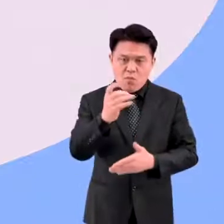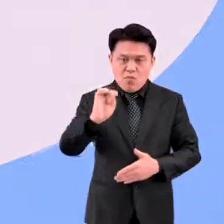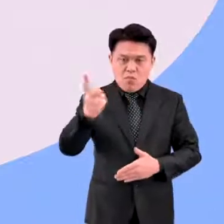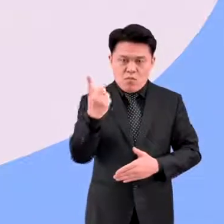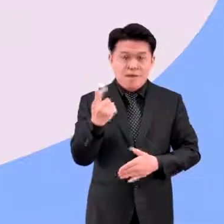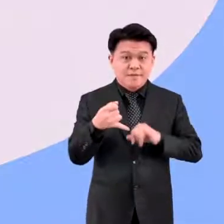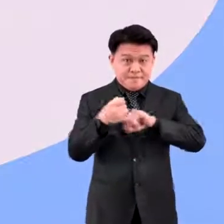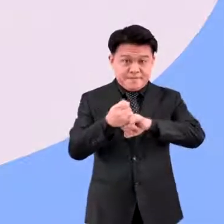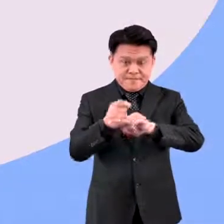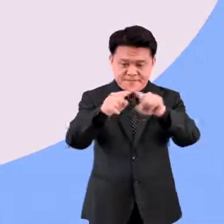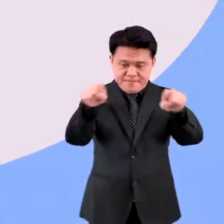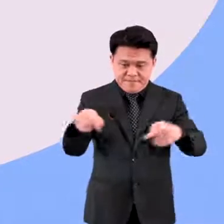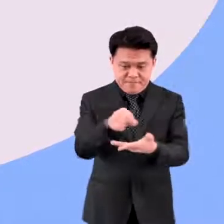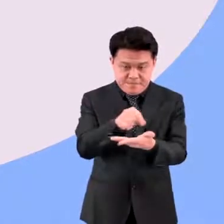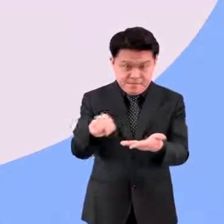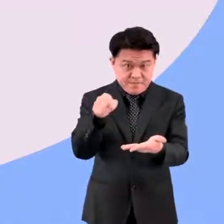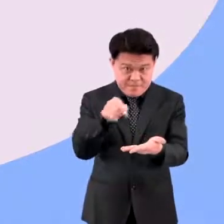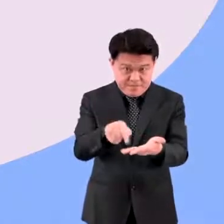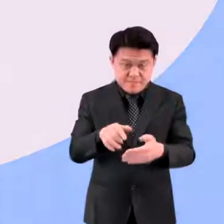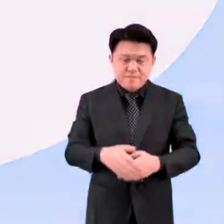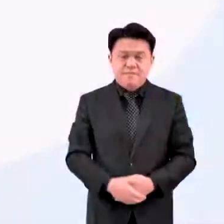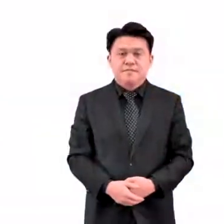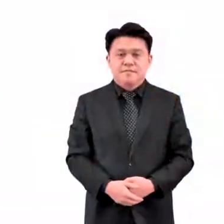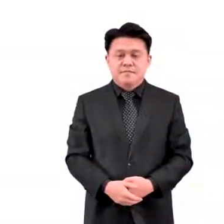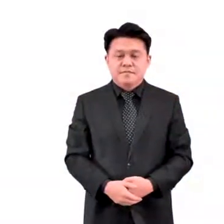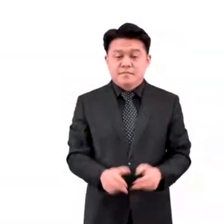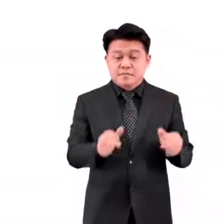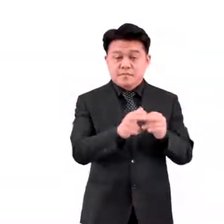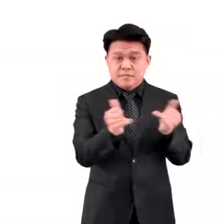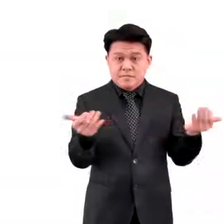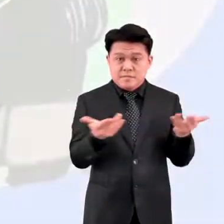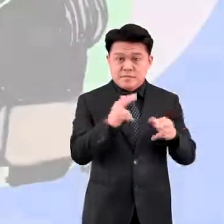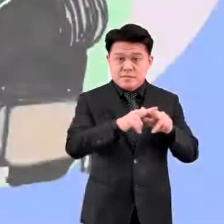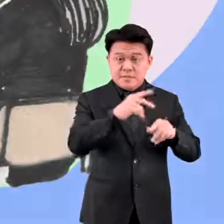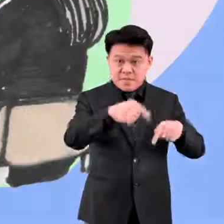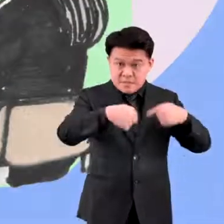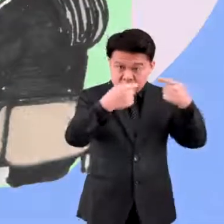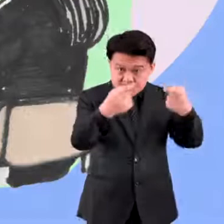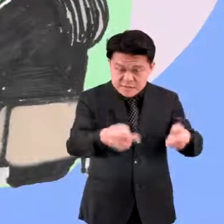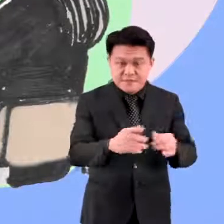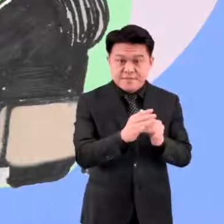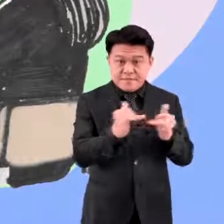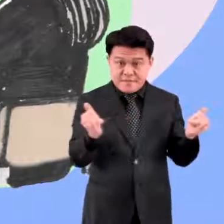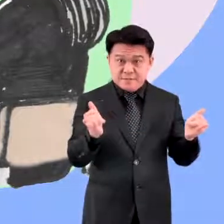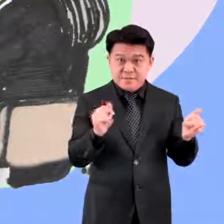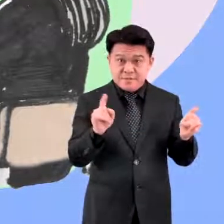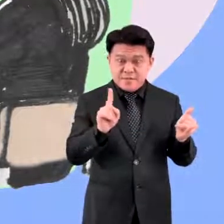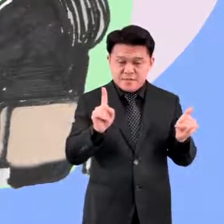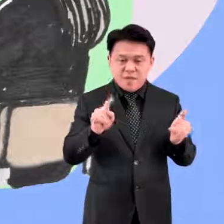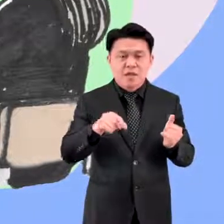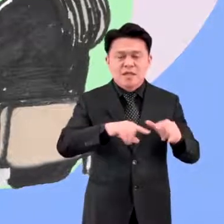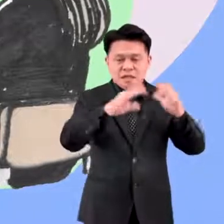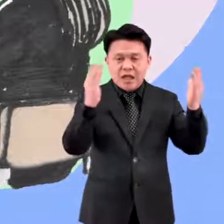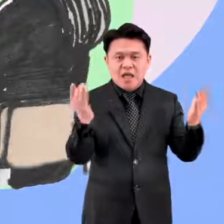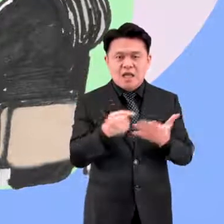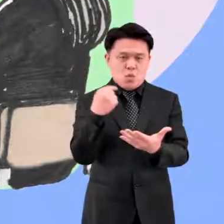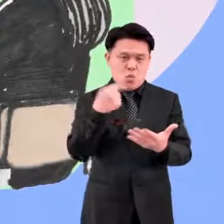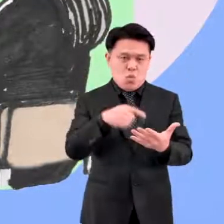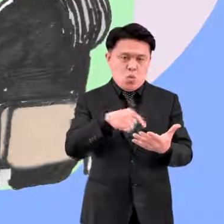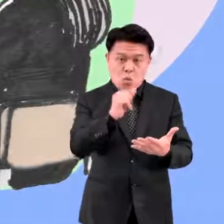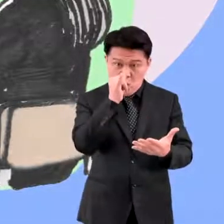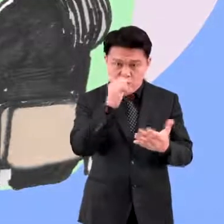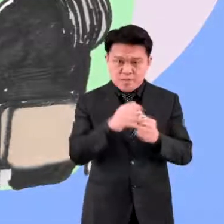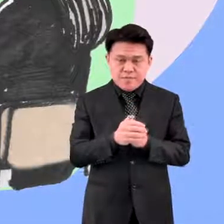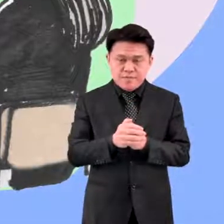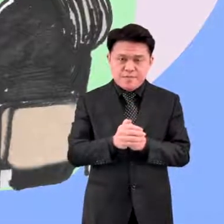지키겠다는 보안 서약서도 함께 작성합니다. 장애인 일자리에 참여하는 모든 사람은